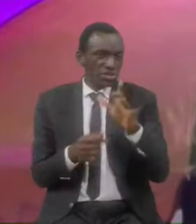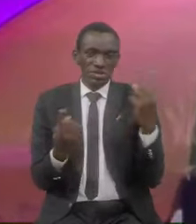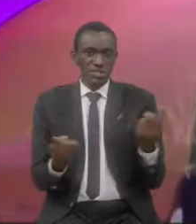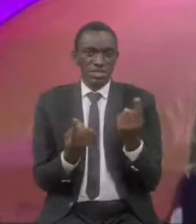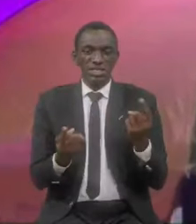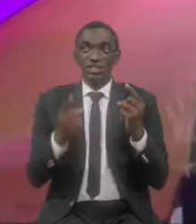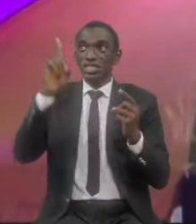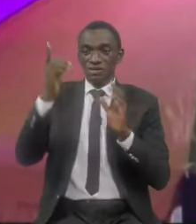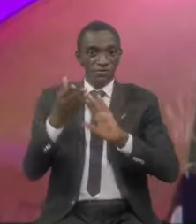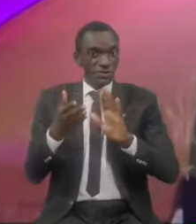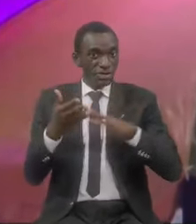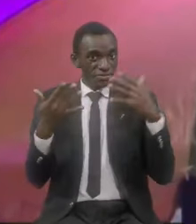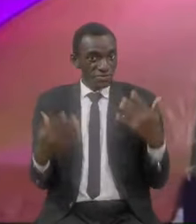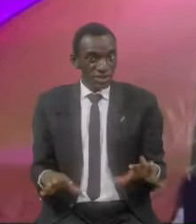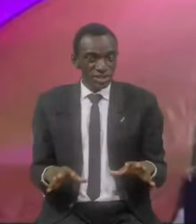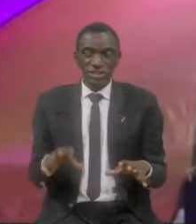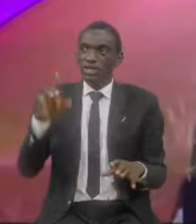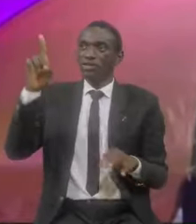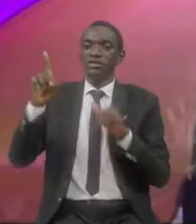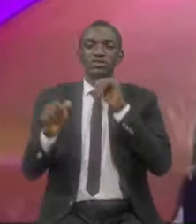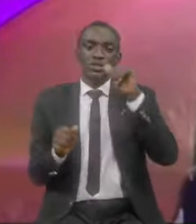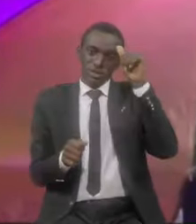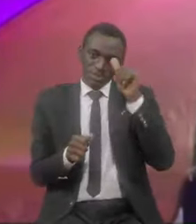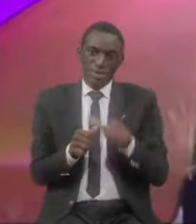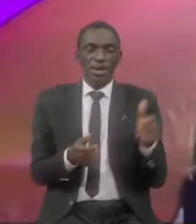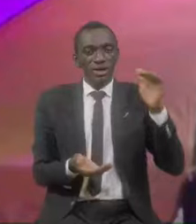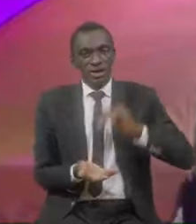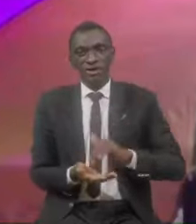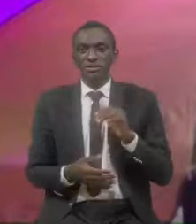des péchés qu'il a pardonnés.